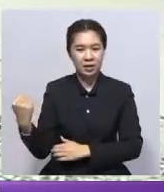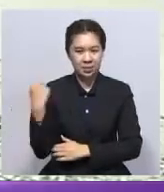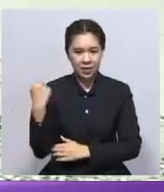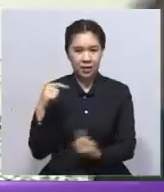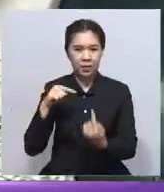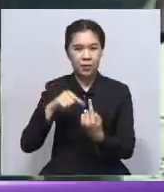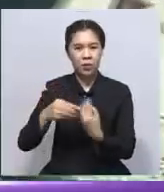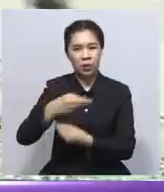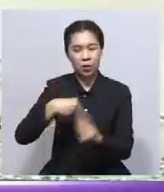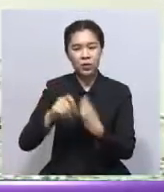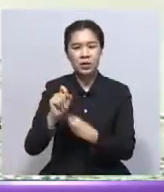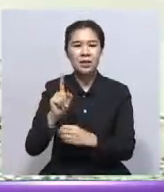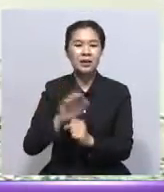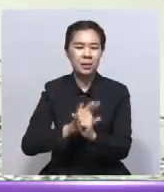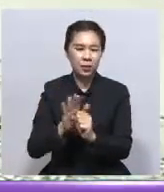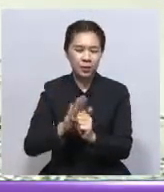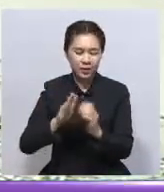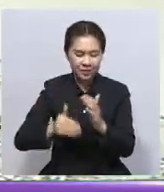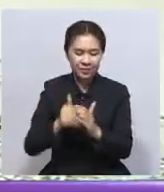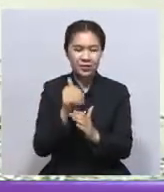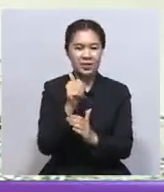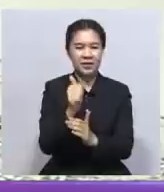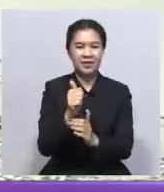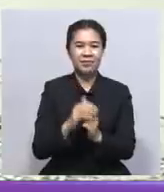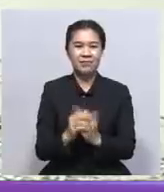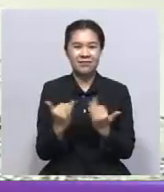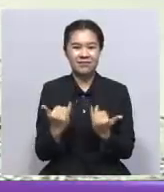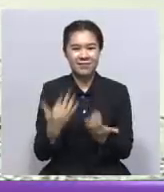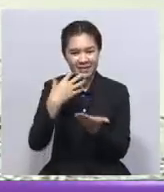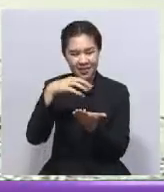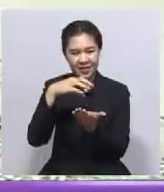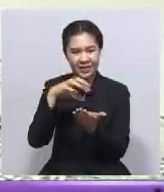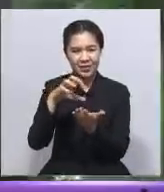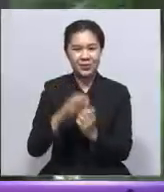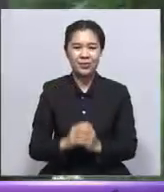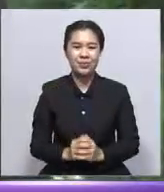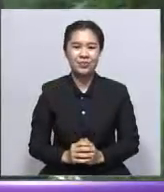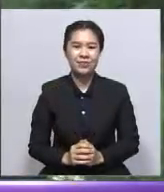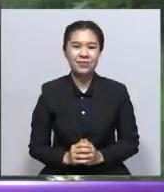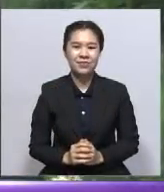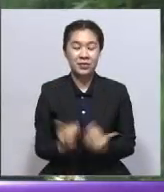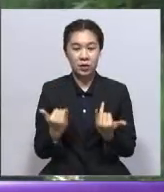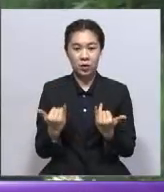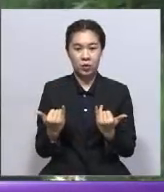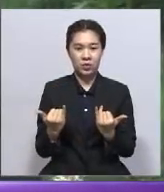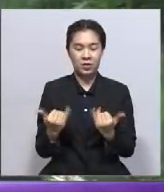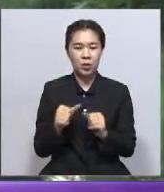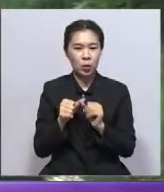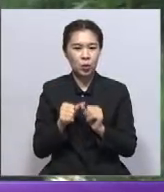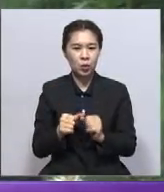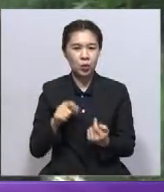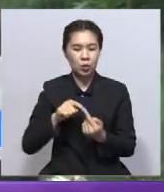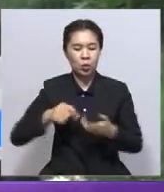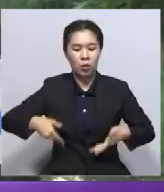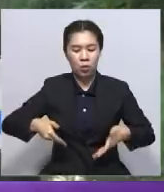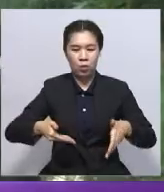จากทฤษฎีอยู่อย่างพอเพียงจนประสบความสำเร็จเราไปติดตามได้จากรายงานค่ะ ครับคุณผู้ชมครับตอนนี้ผมอยู่บริเวณคล